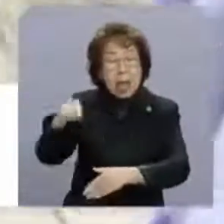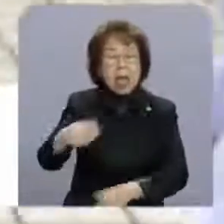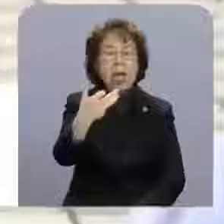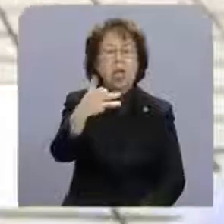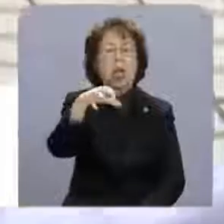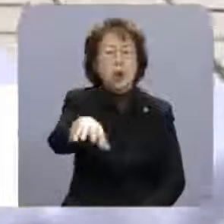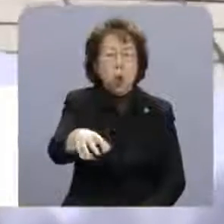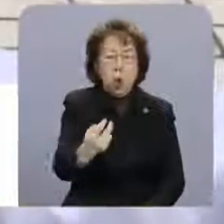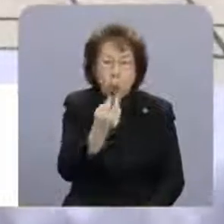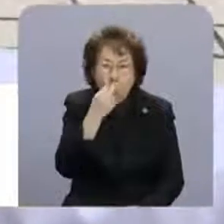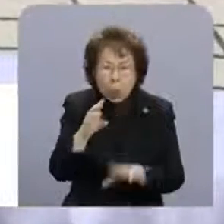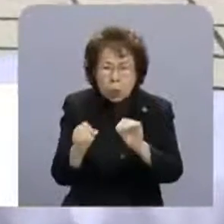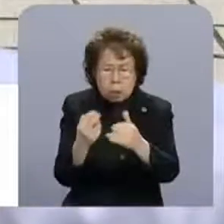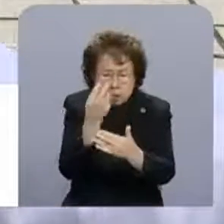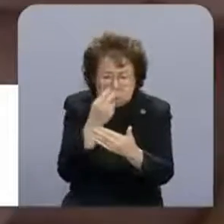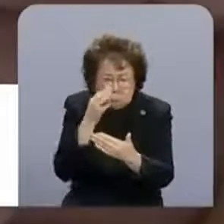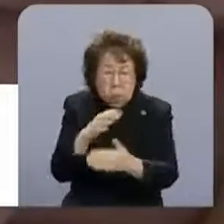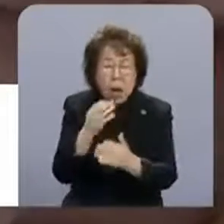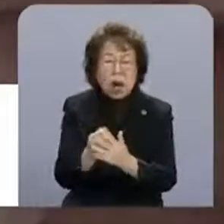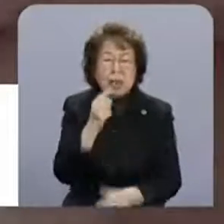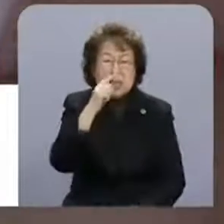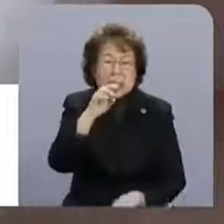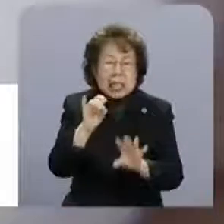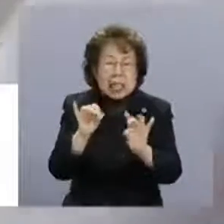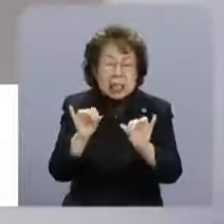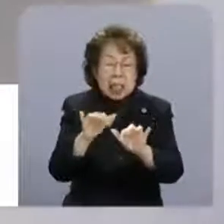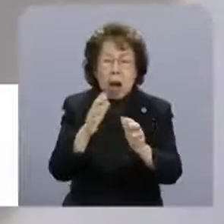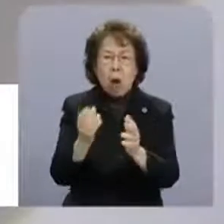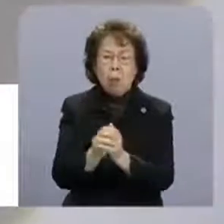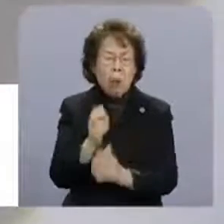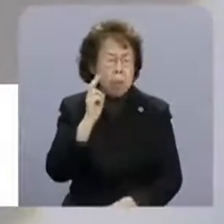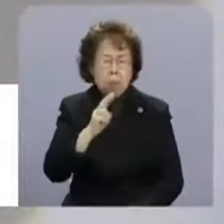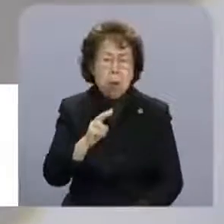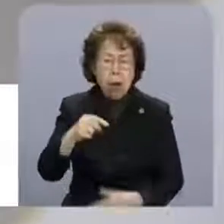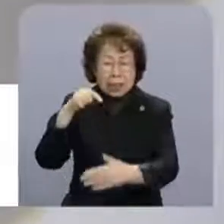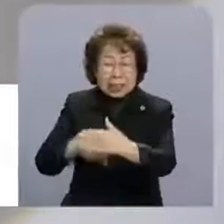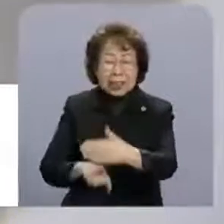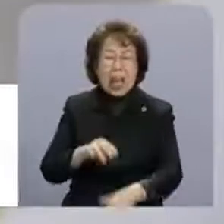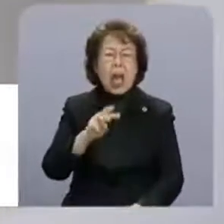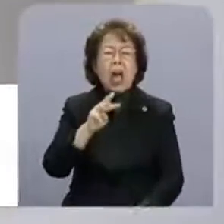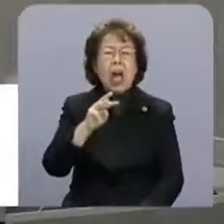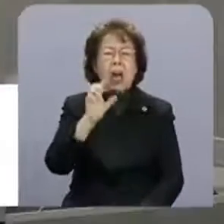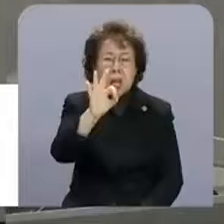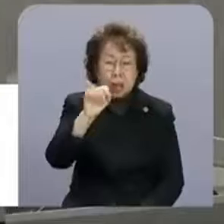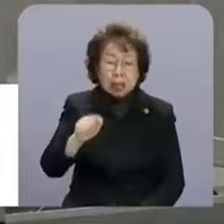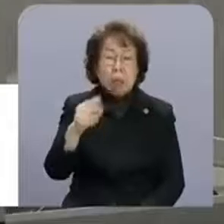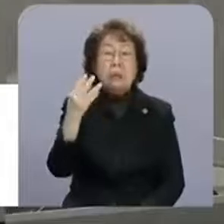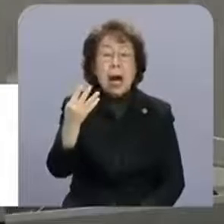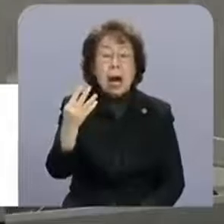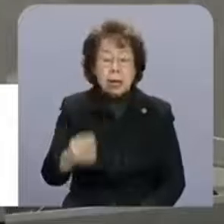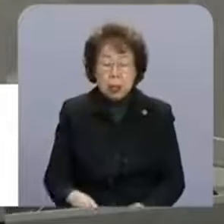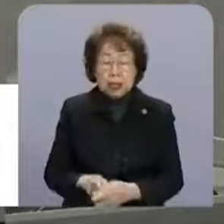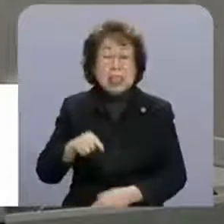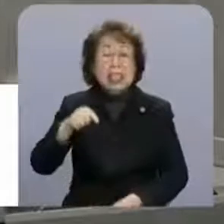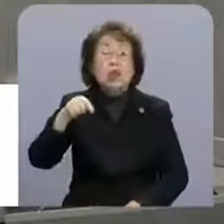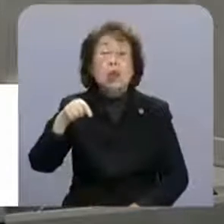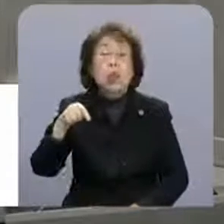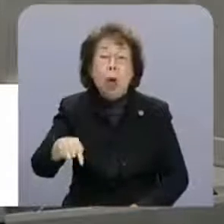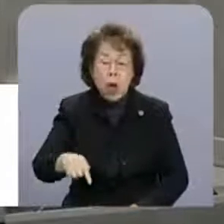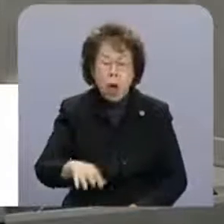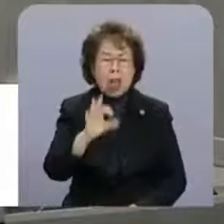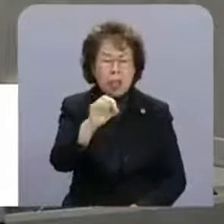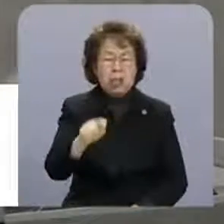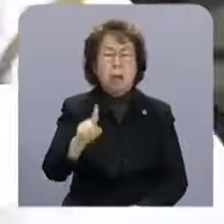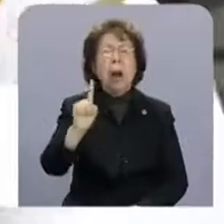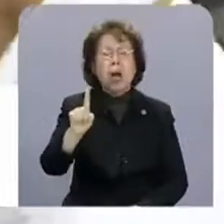공개를 분석해보니 미세 플라스틱 평균 농도는 신뢰가 세제곱미터당 0.4 개 신뢰는 0.1 개 로